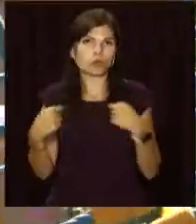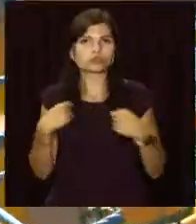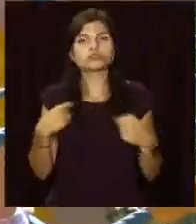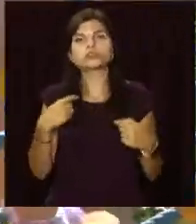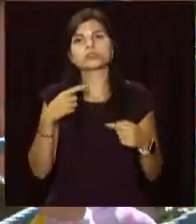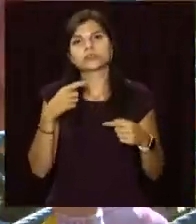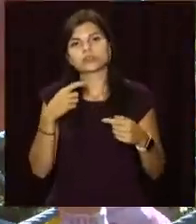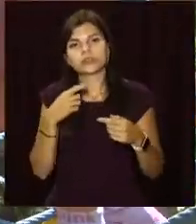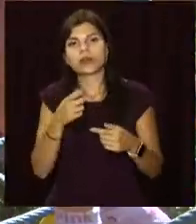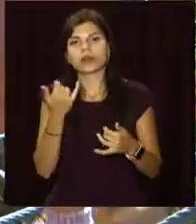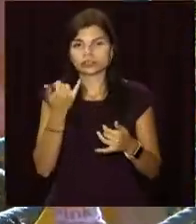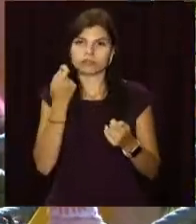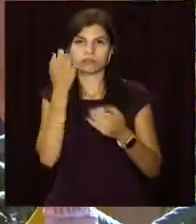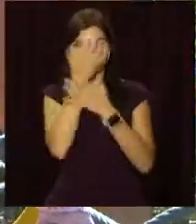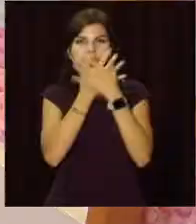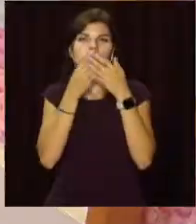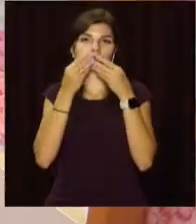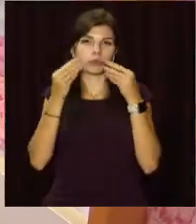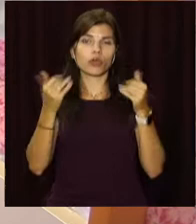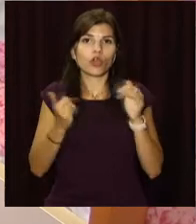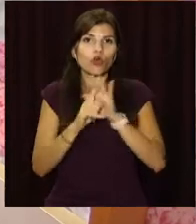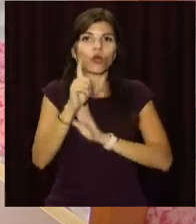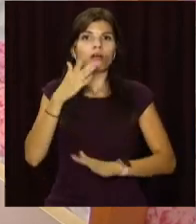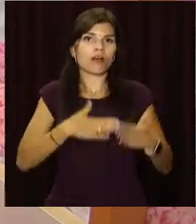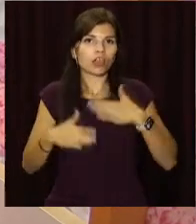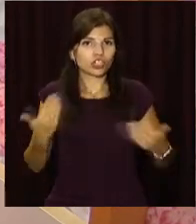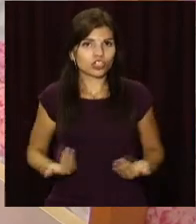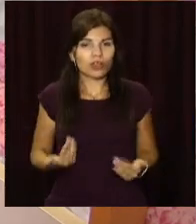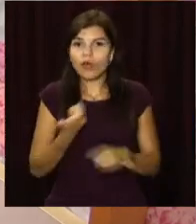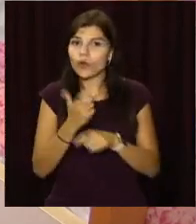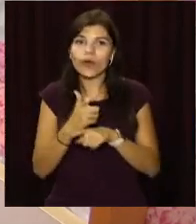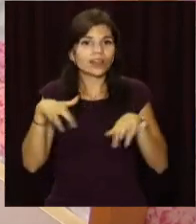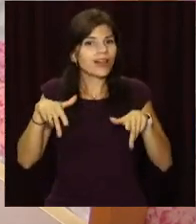радіти життю. Їй дуже до душі танці.